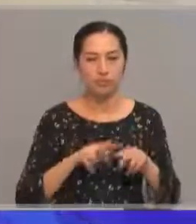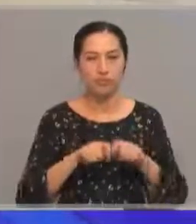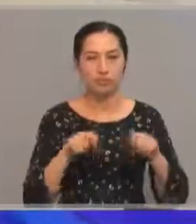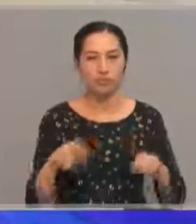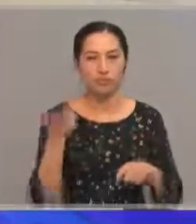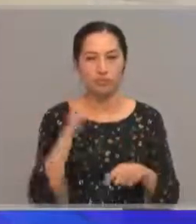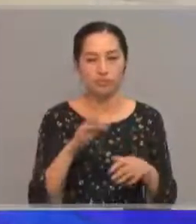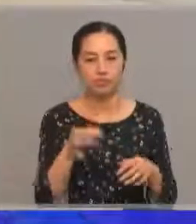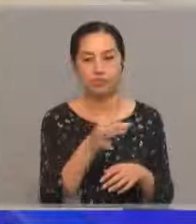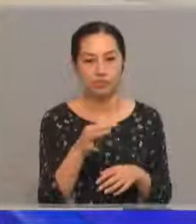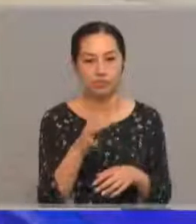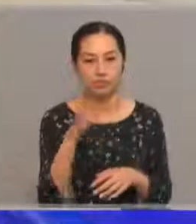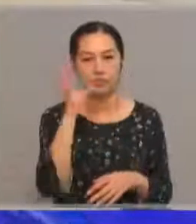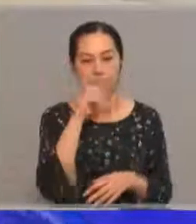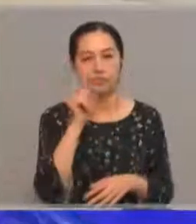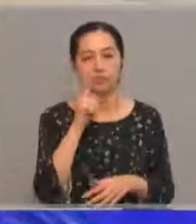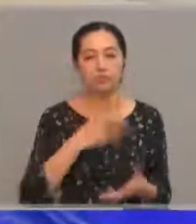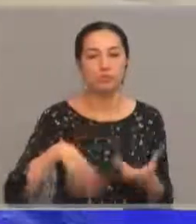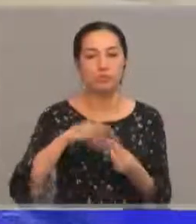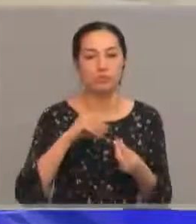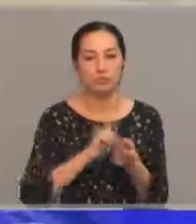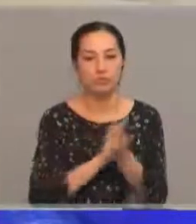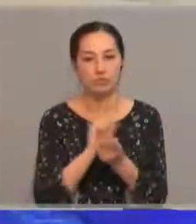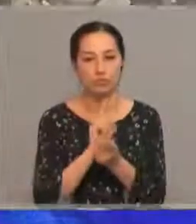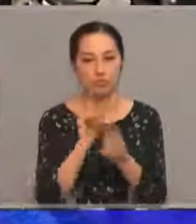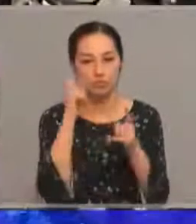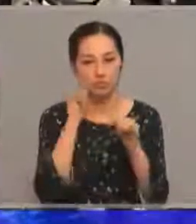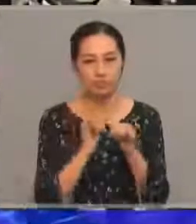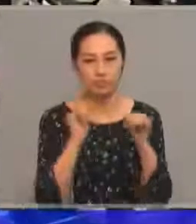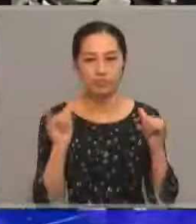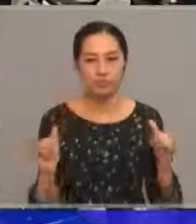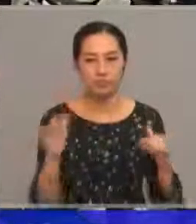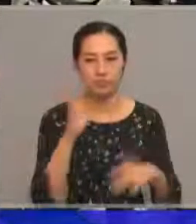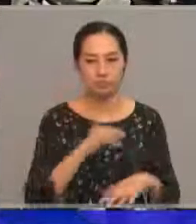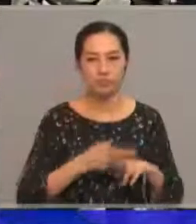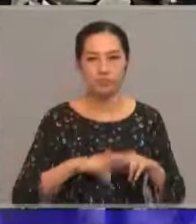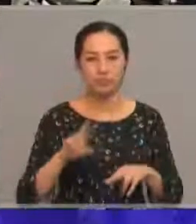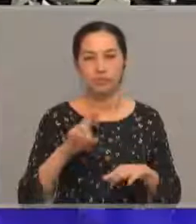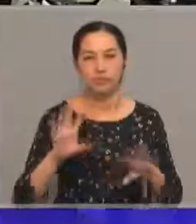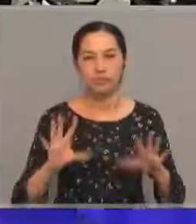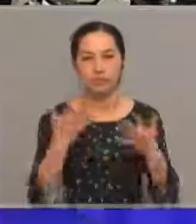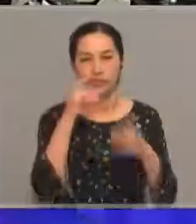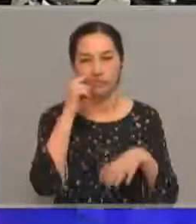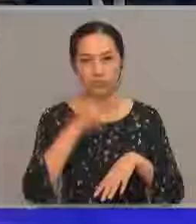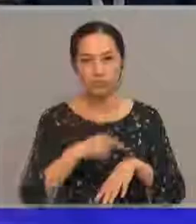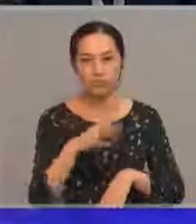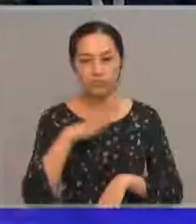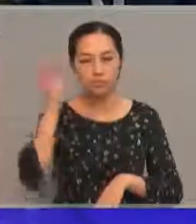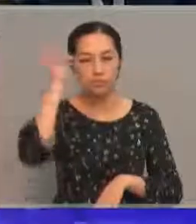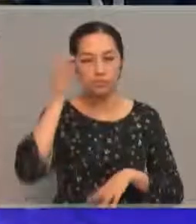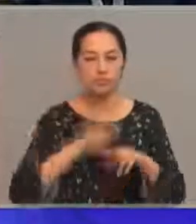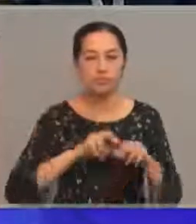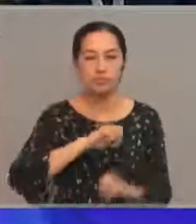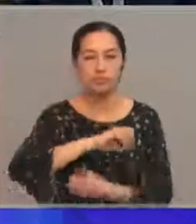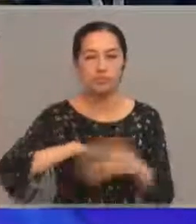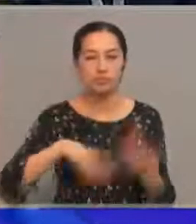трех новых областей позволит поднять на новый уровень их развитие. Январские события всколыхнули общество. Наш народ